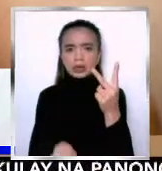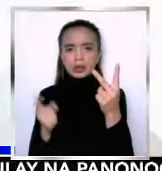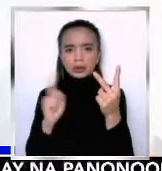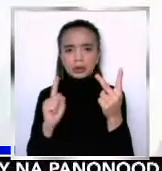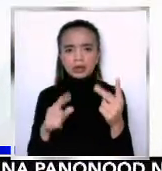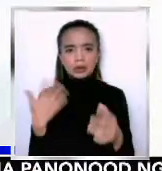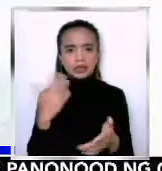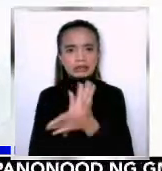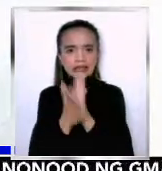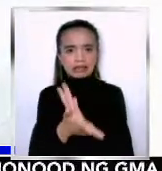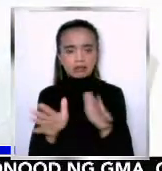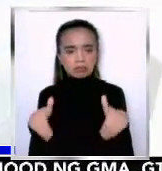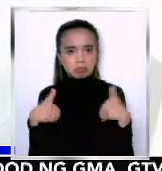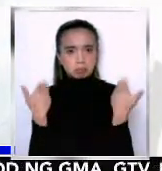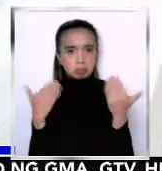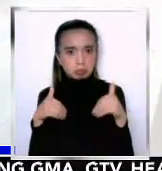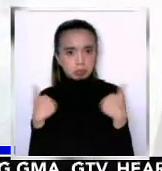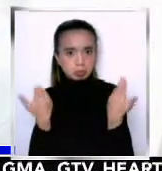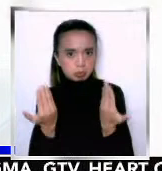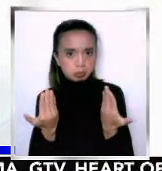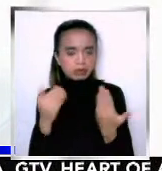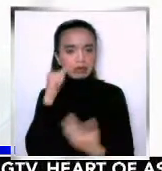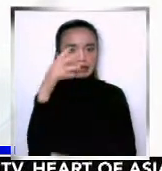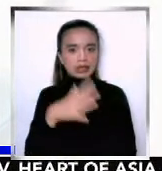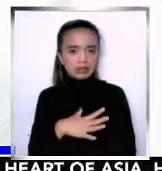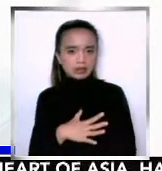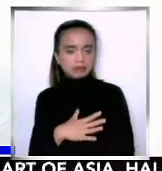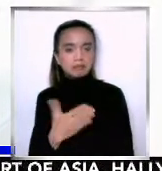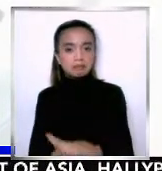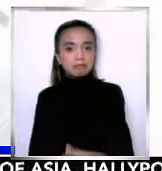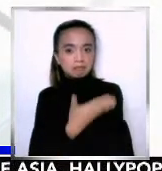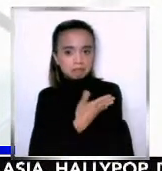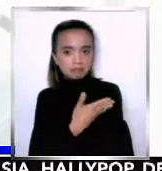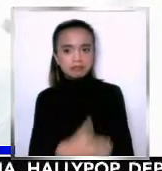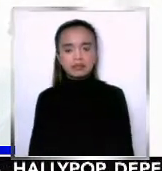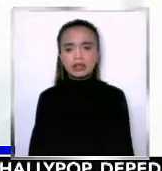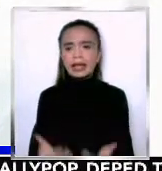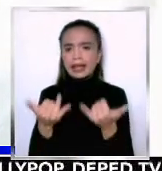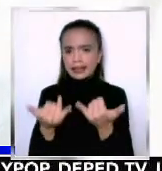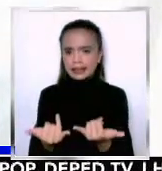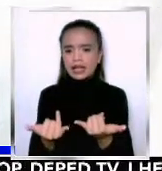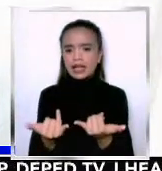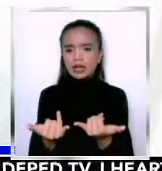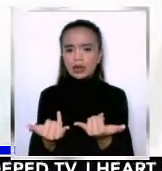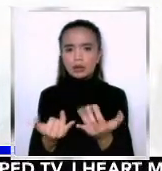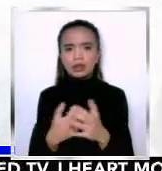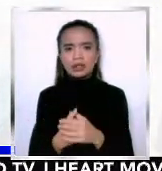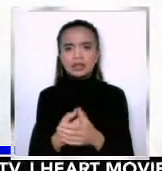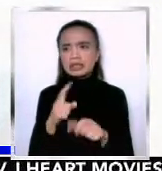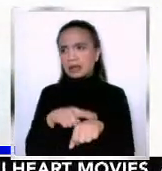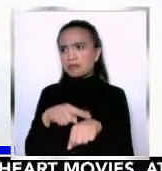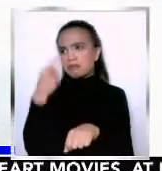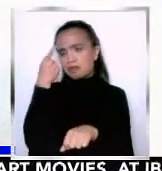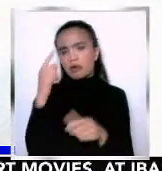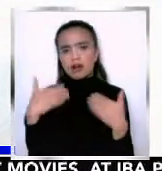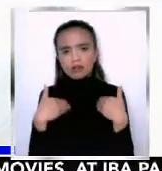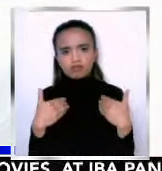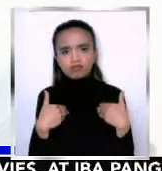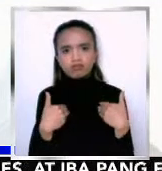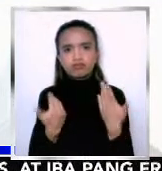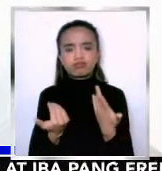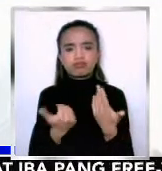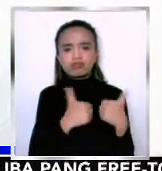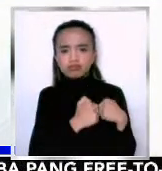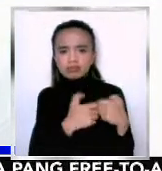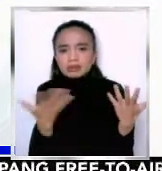ladies. Oras na yata para magkaroon na sila ng love interest at magkaroon na ng kilig-kilig